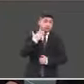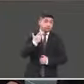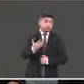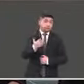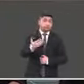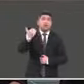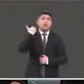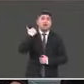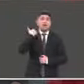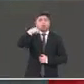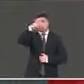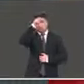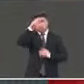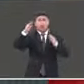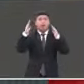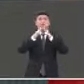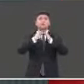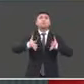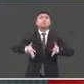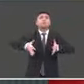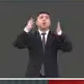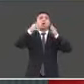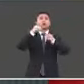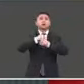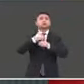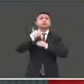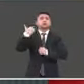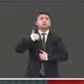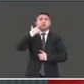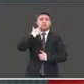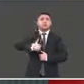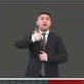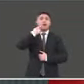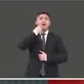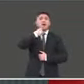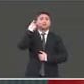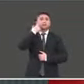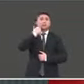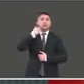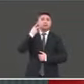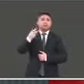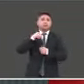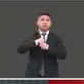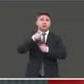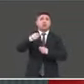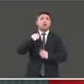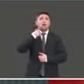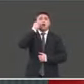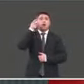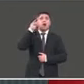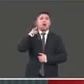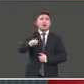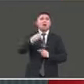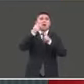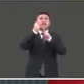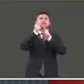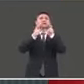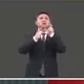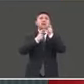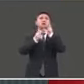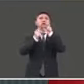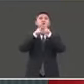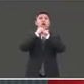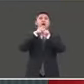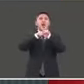yeni Türkiye binamızı Dışişleri eski bakanlarımızdan rahmetli İhsan Sabri